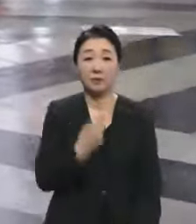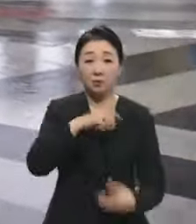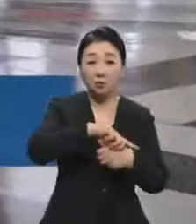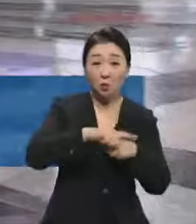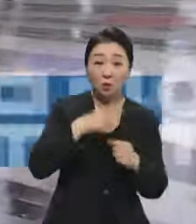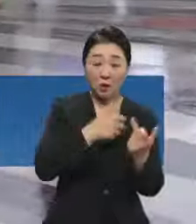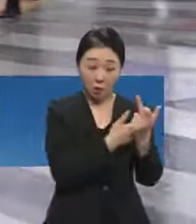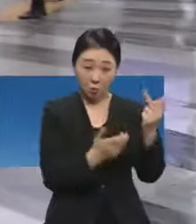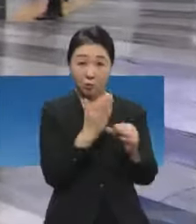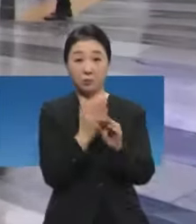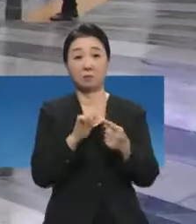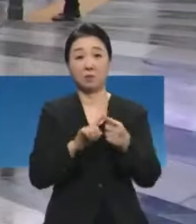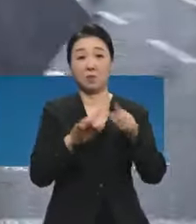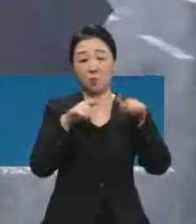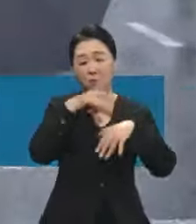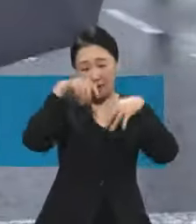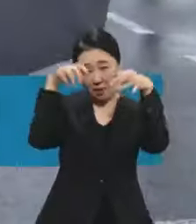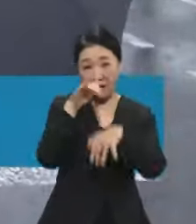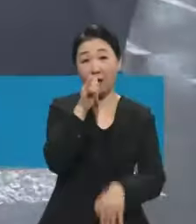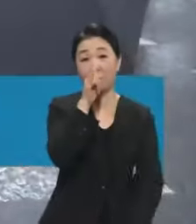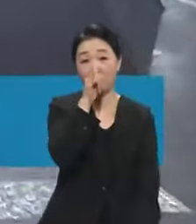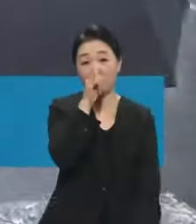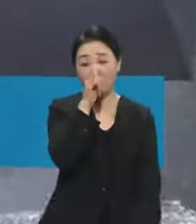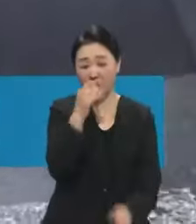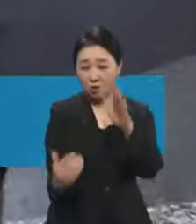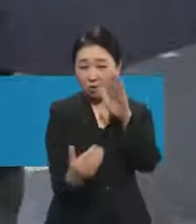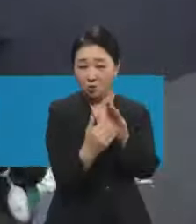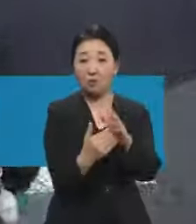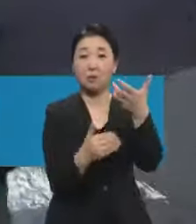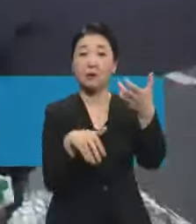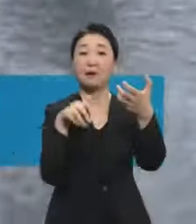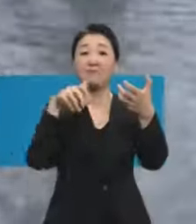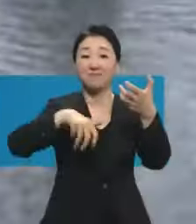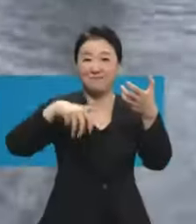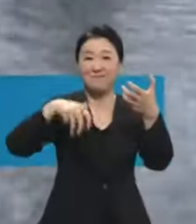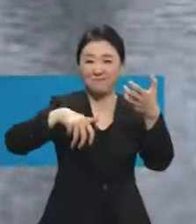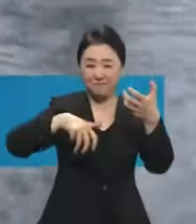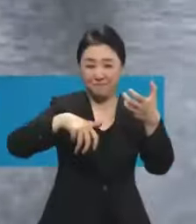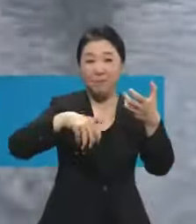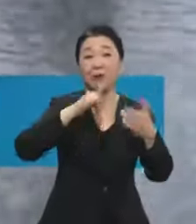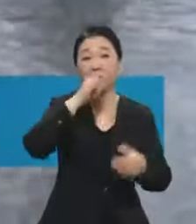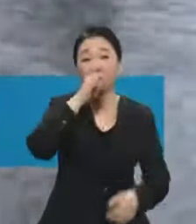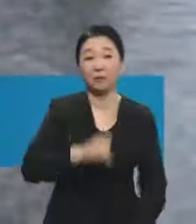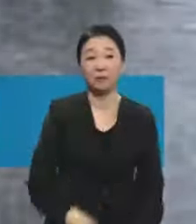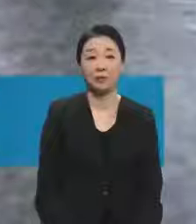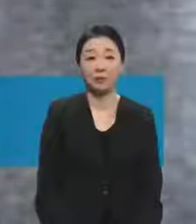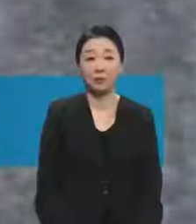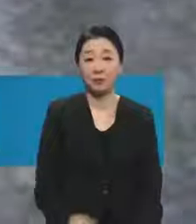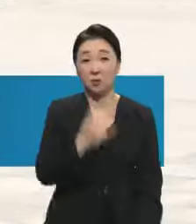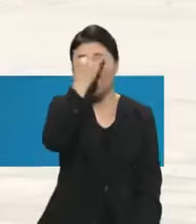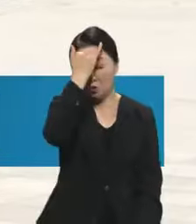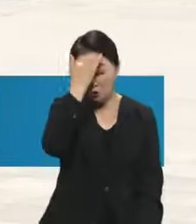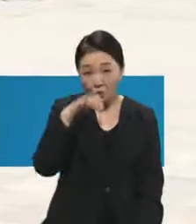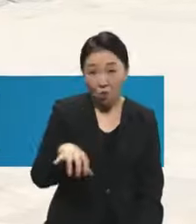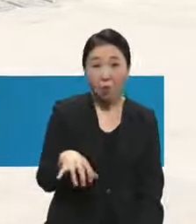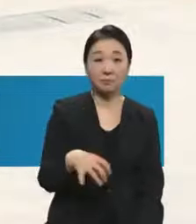수도권과 강원도를 중심으로 오늘도 장맛비가 이어집니다. 최대 80mm 넘는 폭우가 내리는 곳도 있겠습니다.